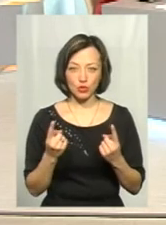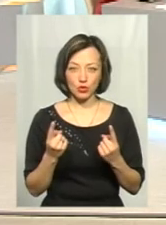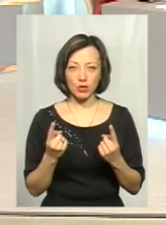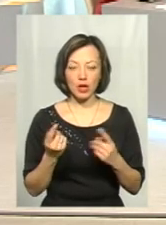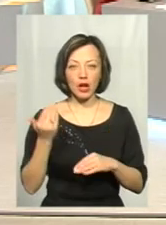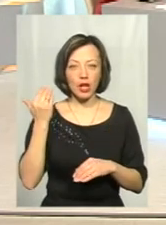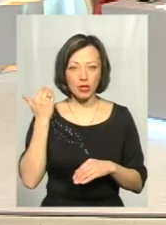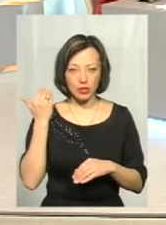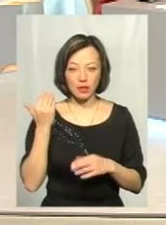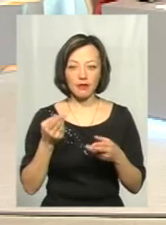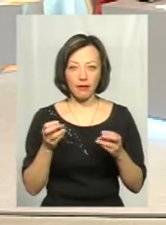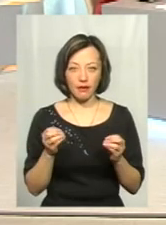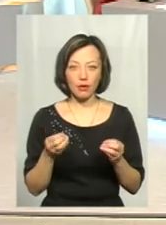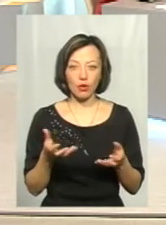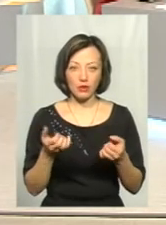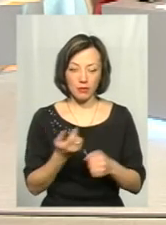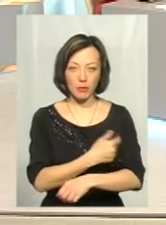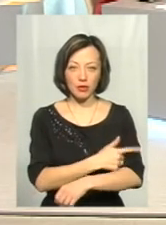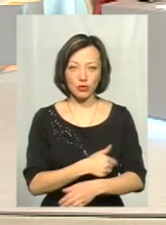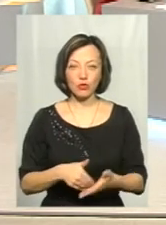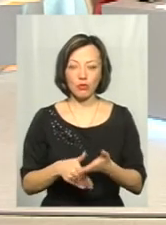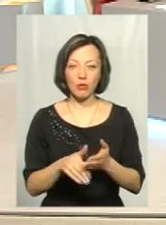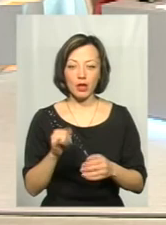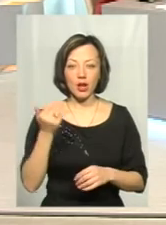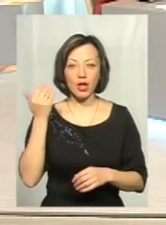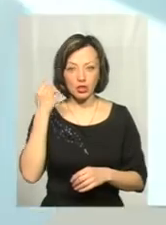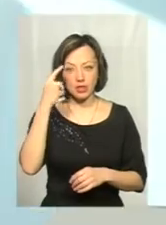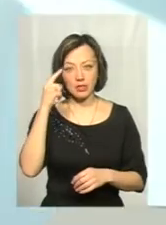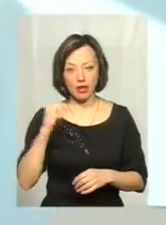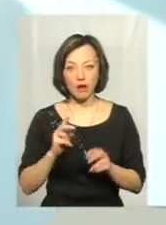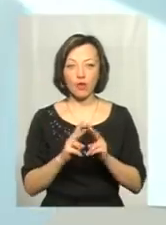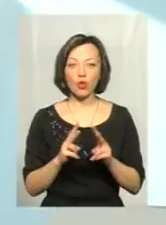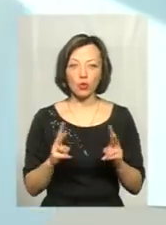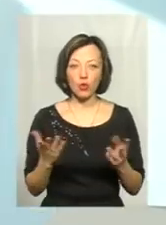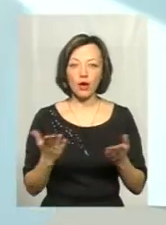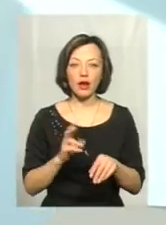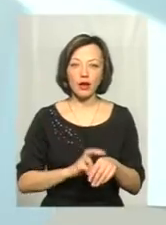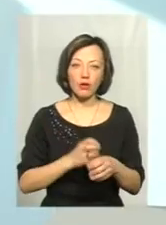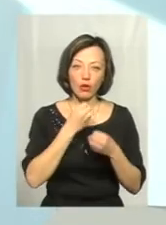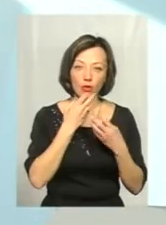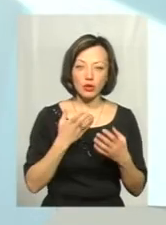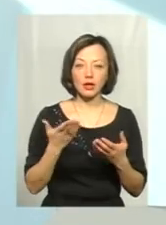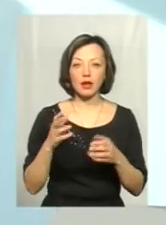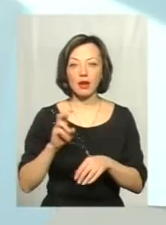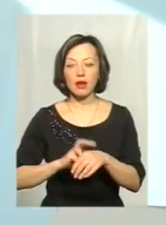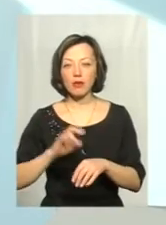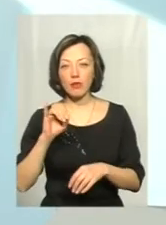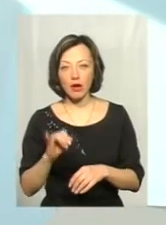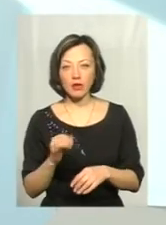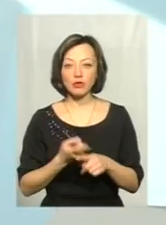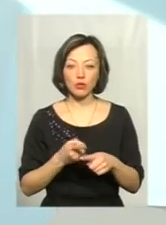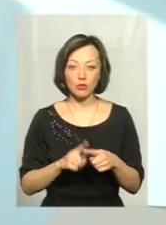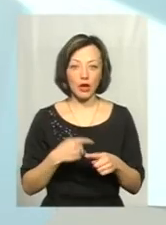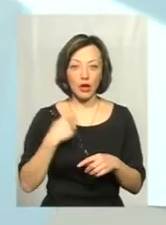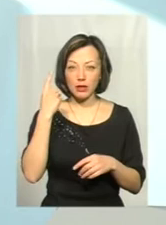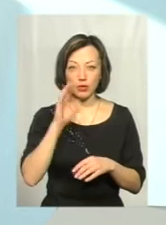Ну, раніше ж він десь отримав медичну допомогу, і він, раніше ж він знав, хто, який лікар є хороший, який лікар є поганий. Тому, власне, я